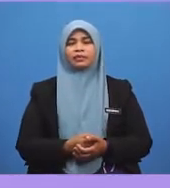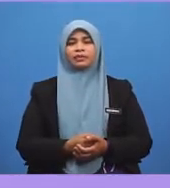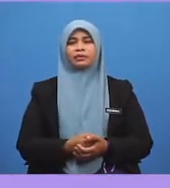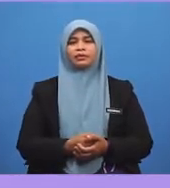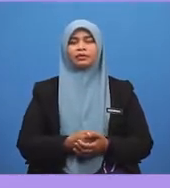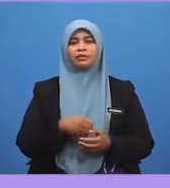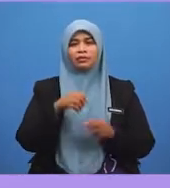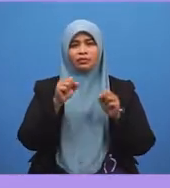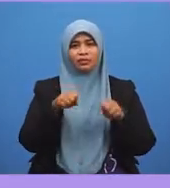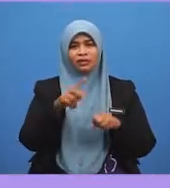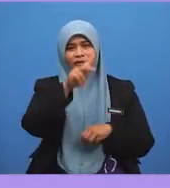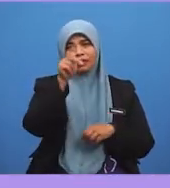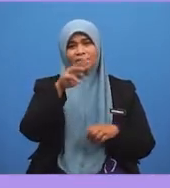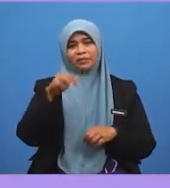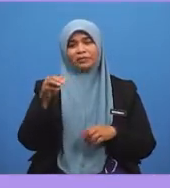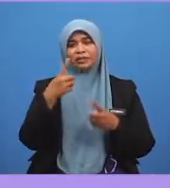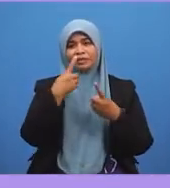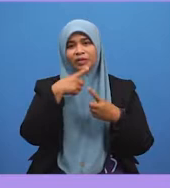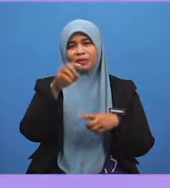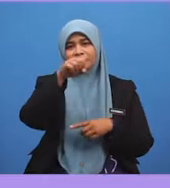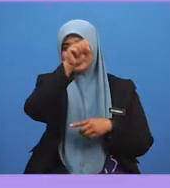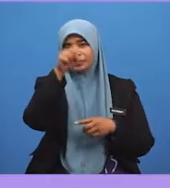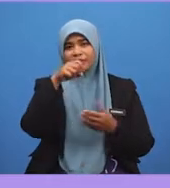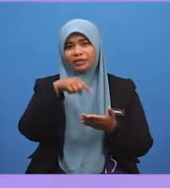Bolehkah murid-murid menjawab soalan ini?